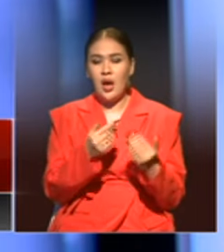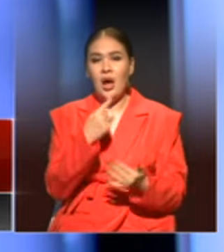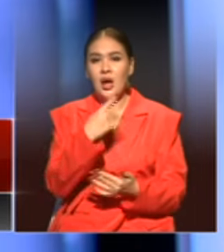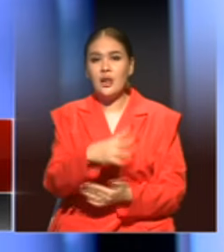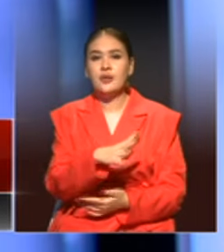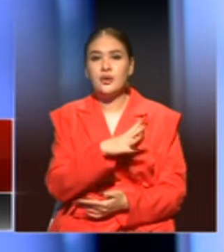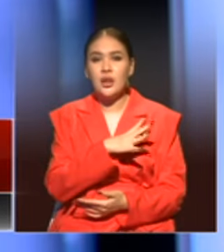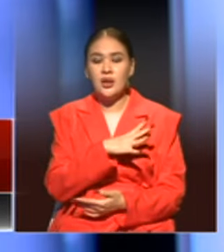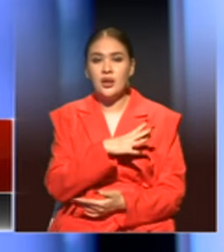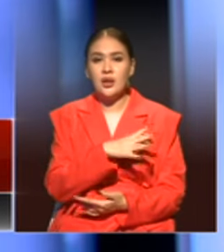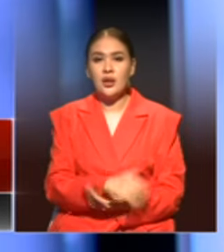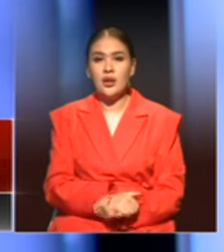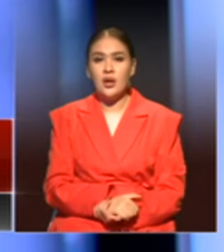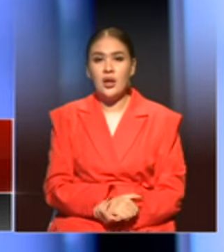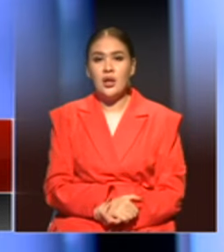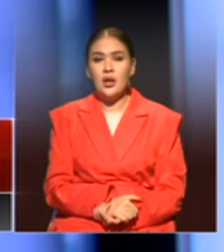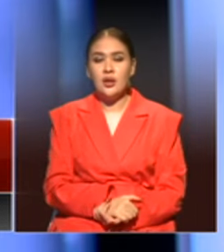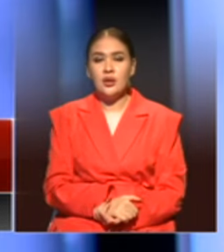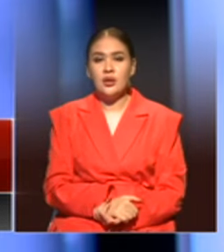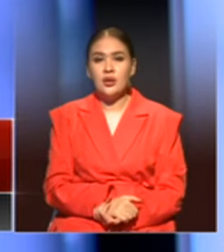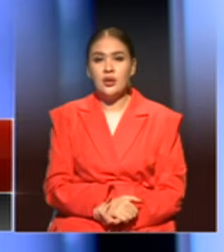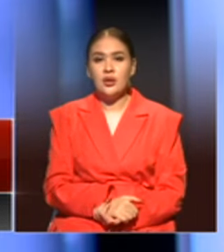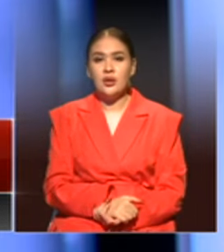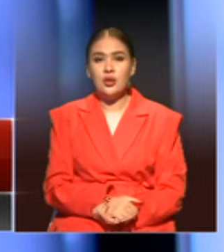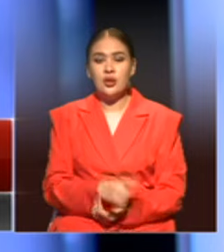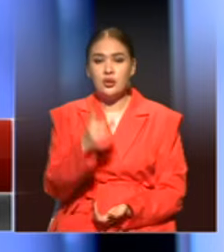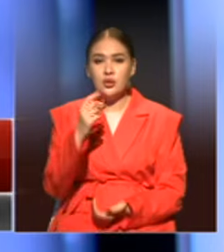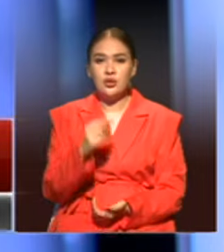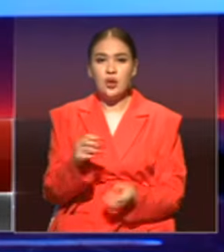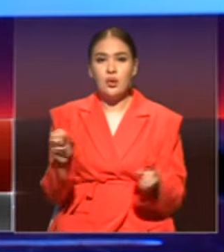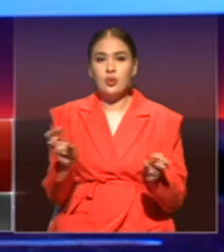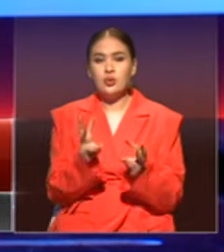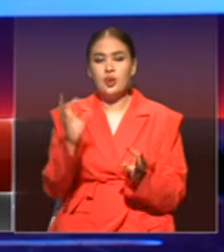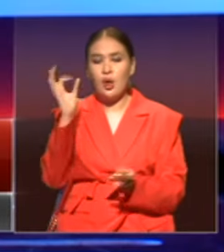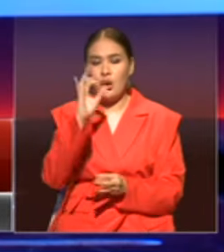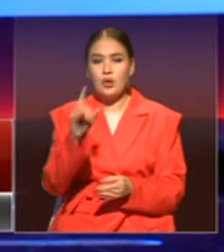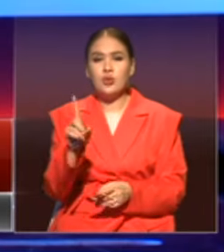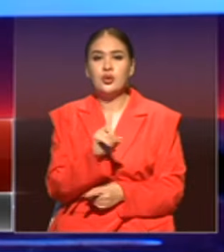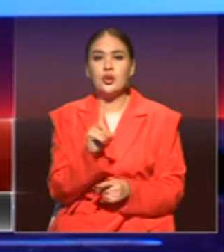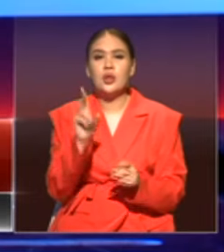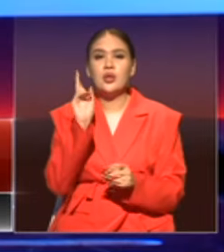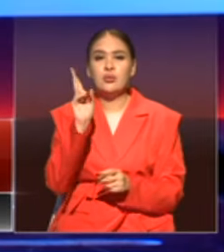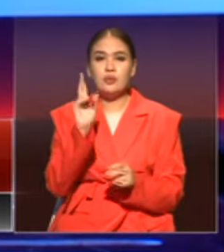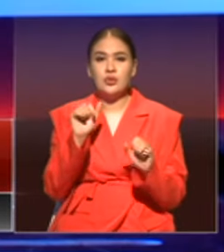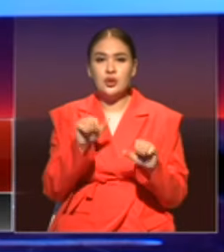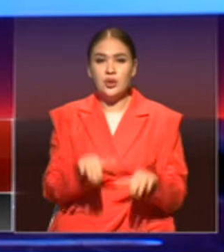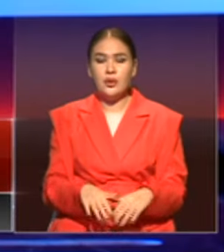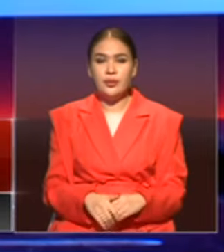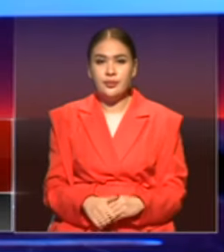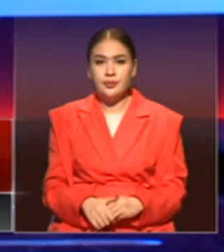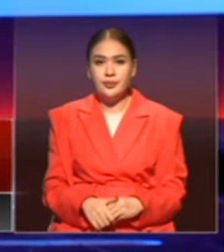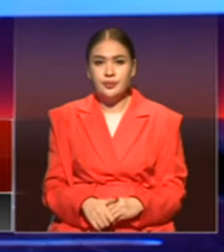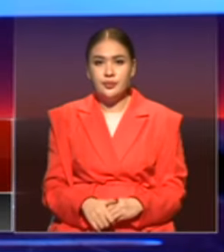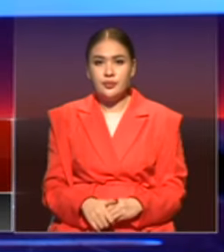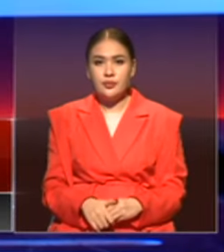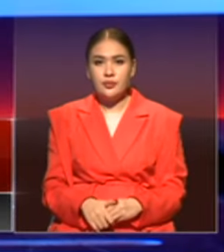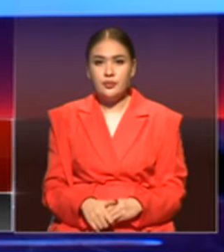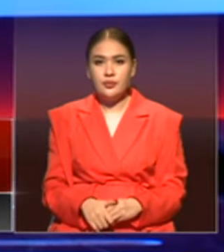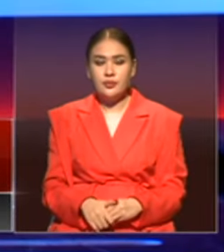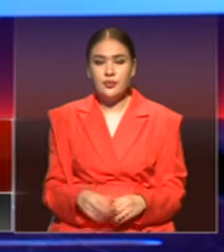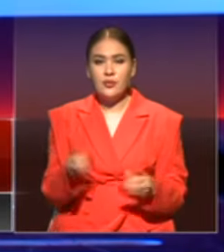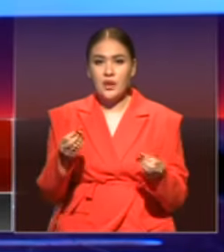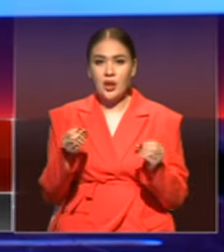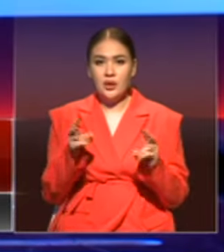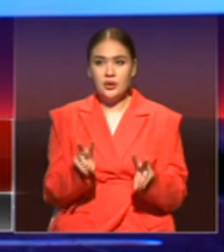енді біздің көму мен өртеу туралы шешім кім шығарады? Жергілікті әкімдік па? Енді бұл жерде Абылай